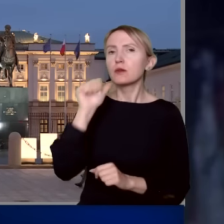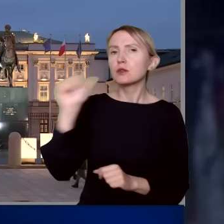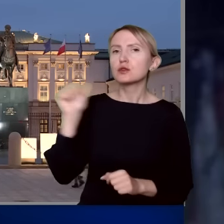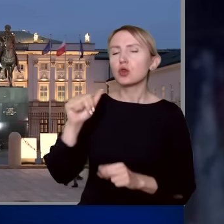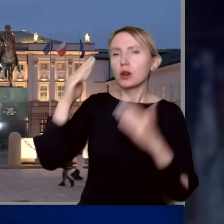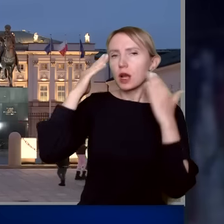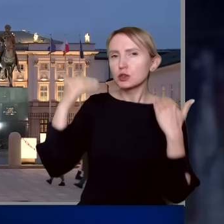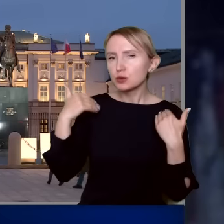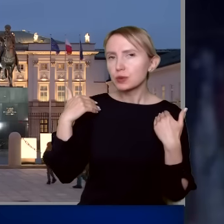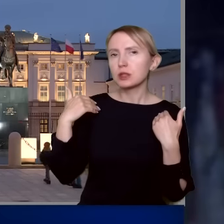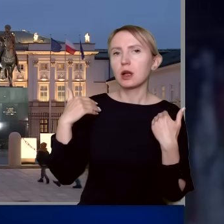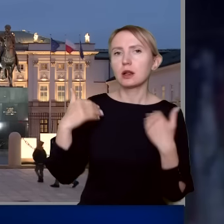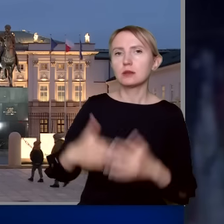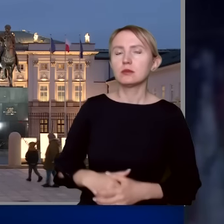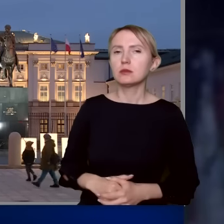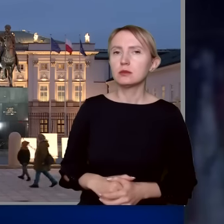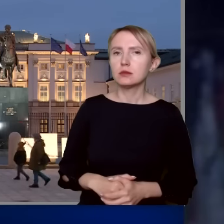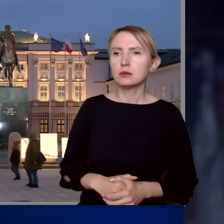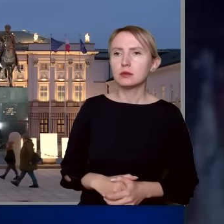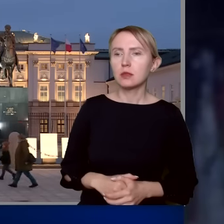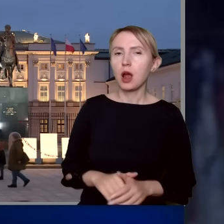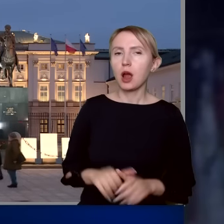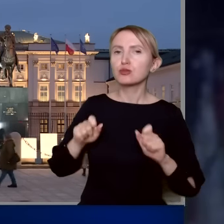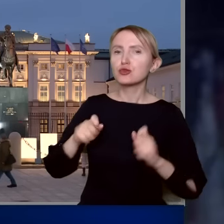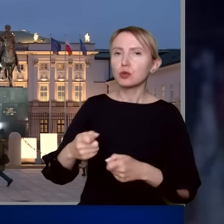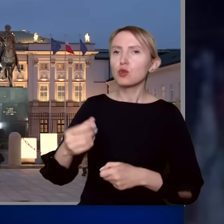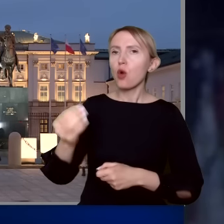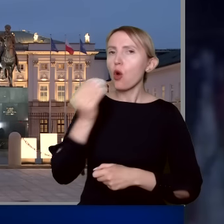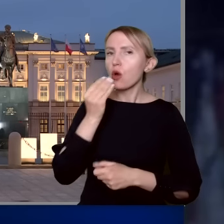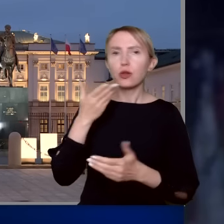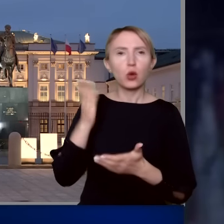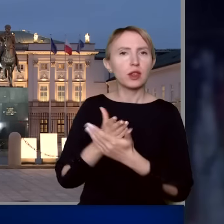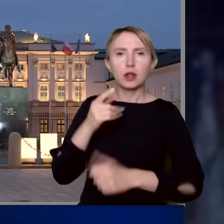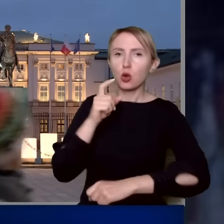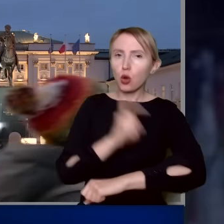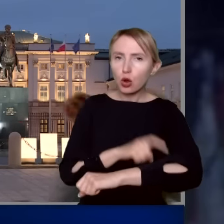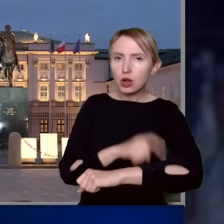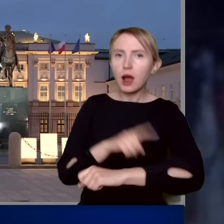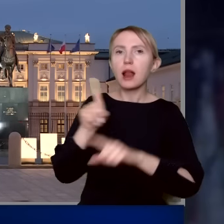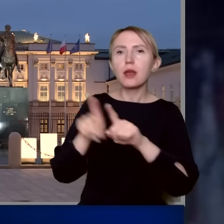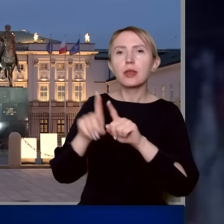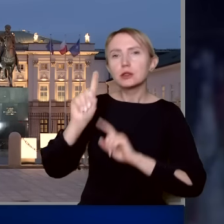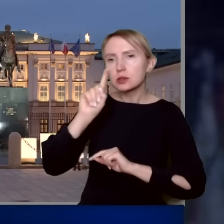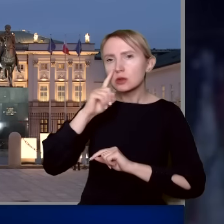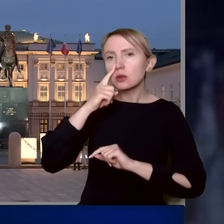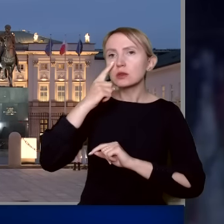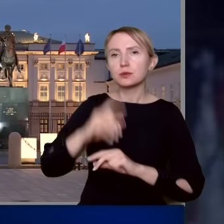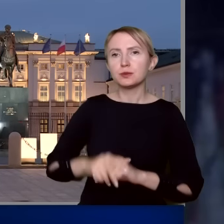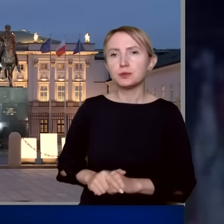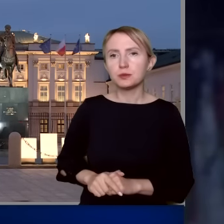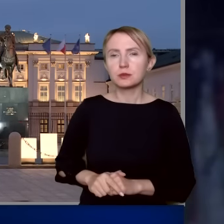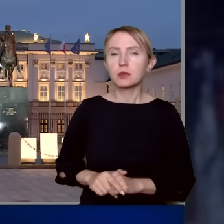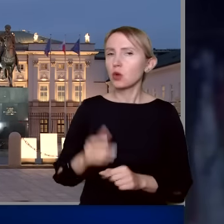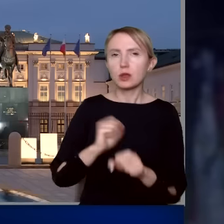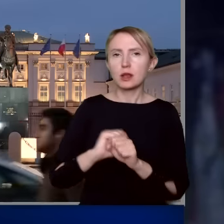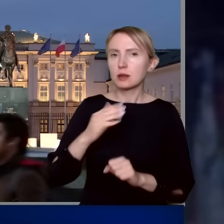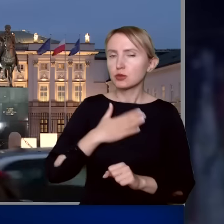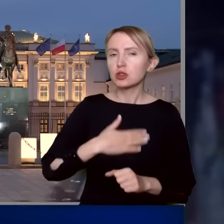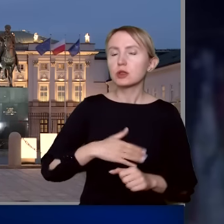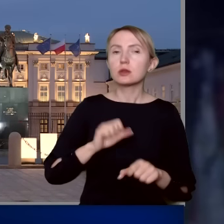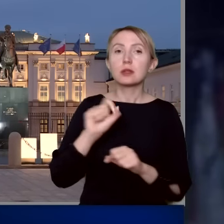hospitalizacja, przymusowe odżywianie, nie tylko dożylne, ale także poprzez sondę, to nie jest przyjemne. I są dyskusje,